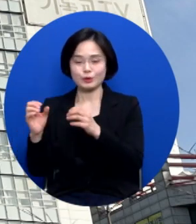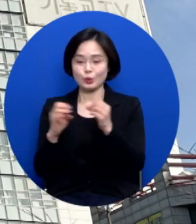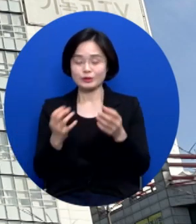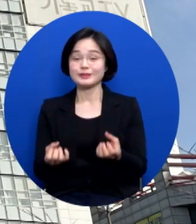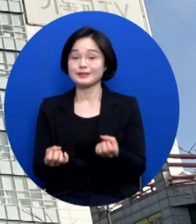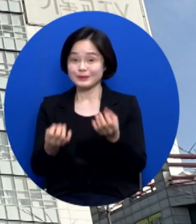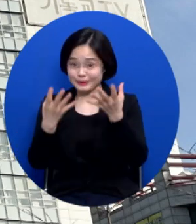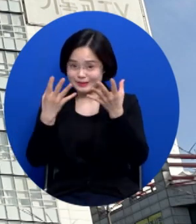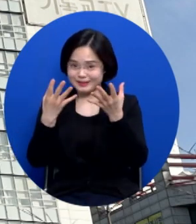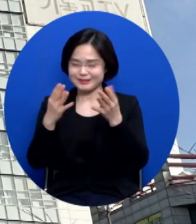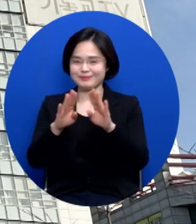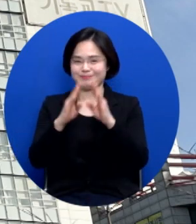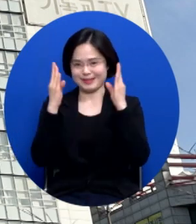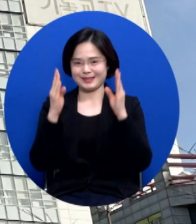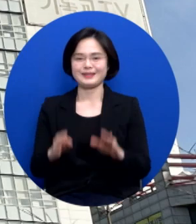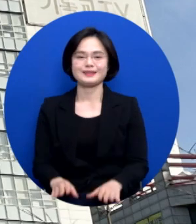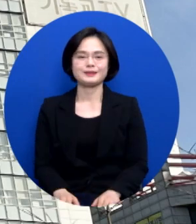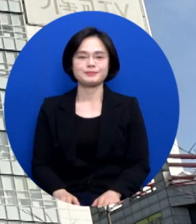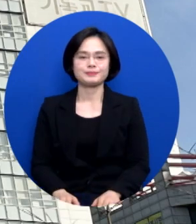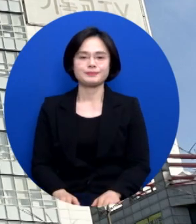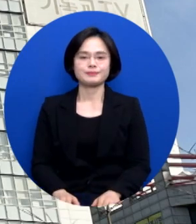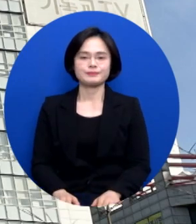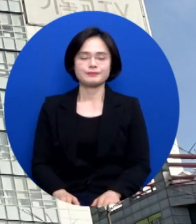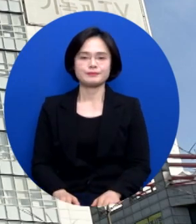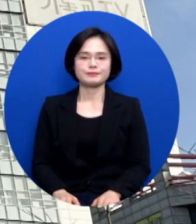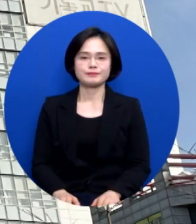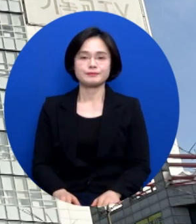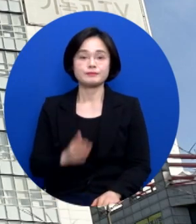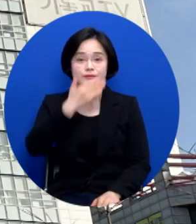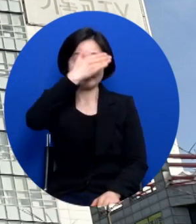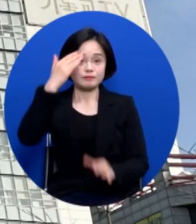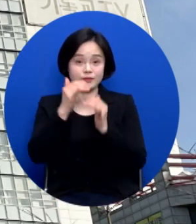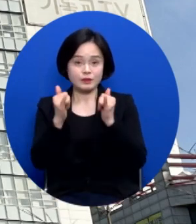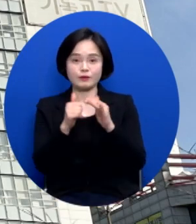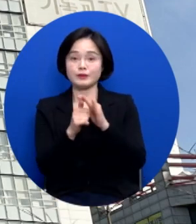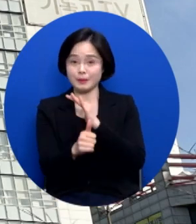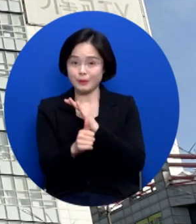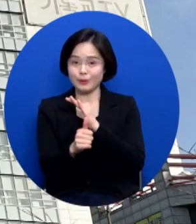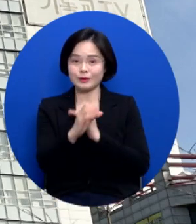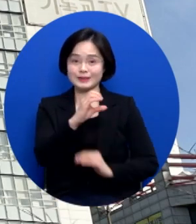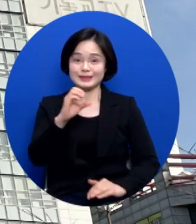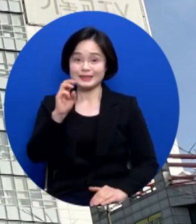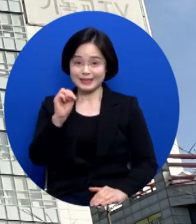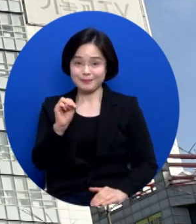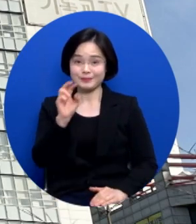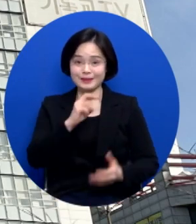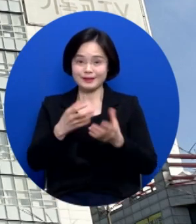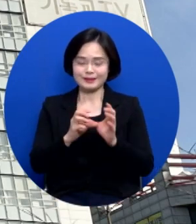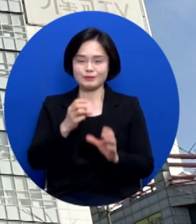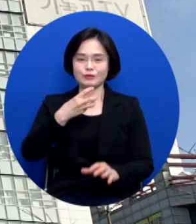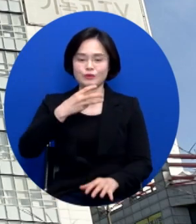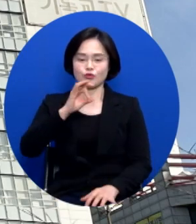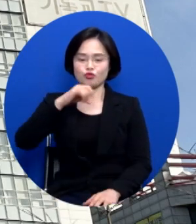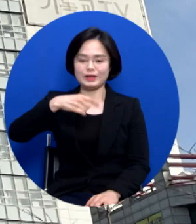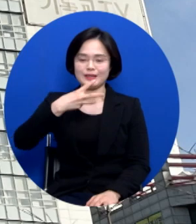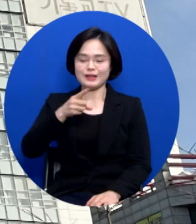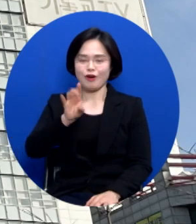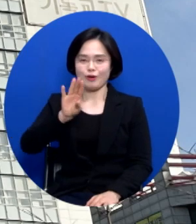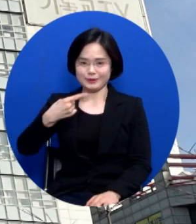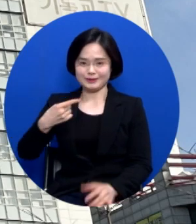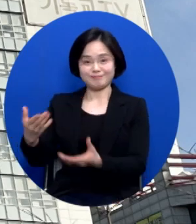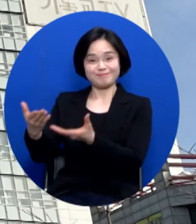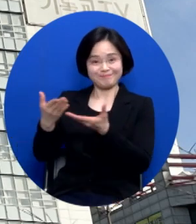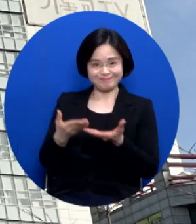초원의 밤을 개최합니다. 콘서트에는 청년 세대를 대표하는 CCM 밴드 We Love가 참여해 지금까지의